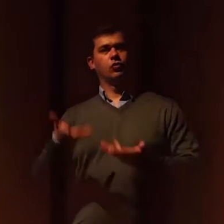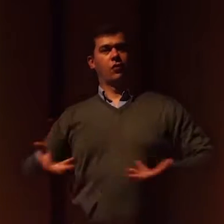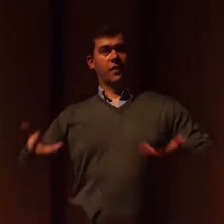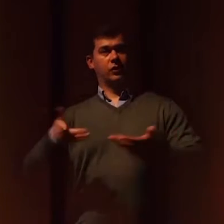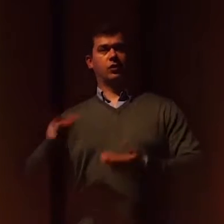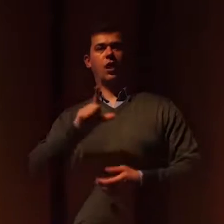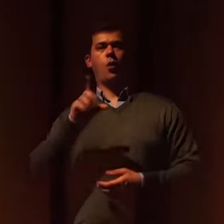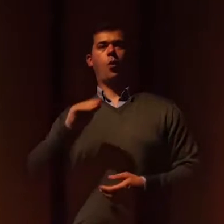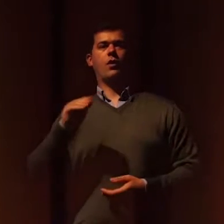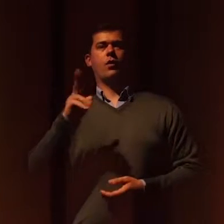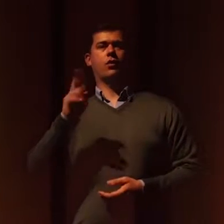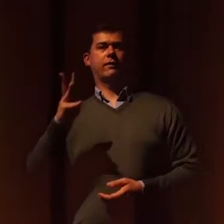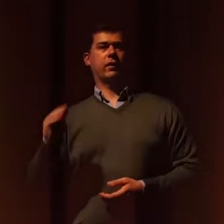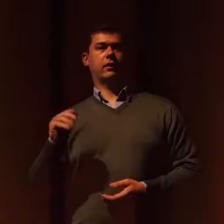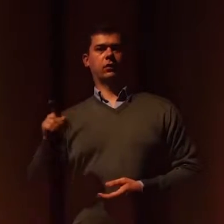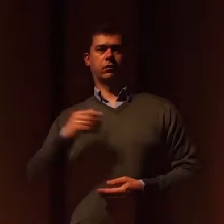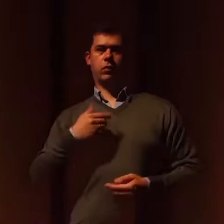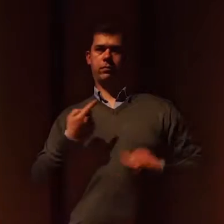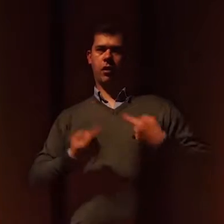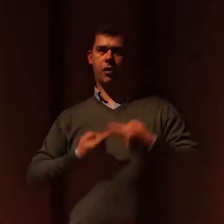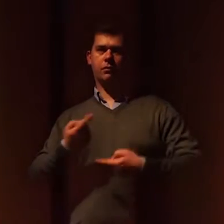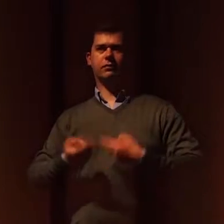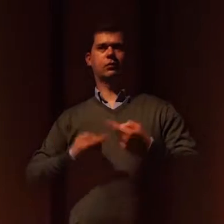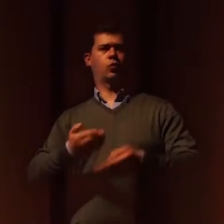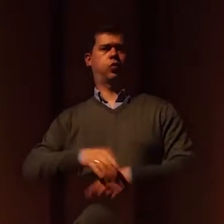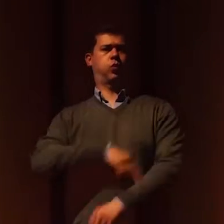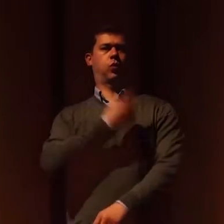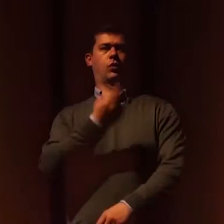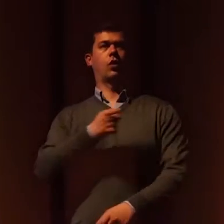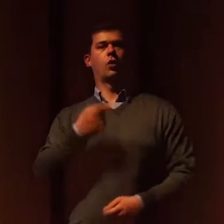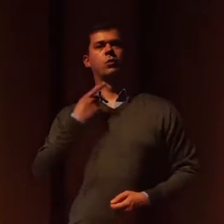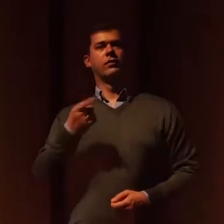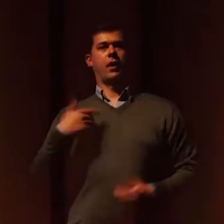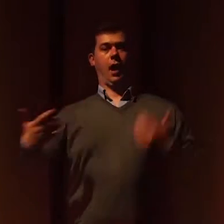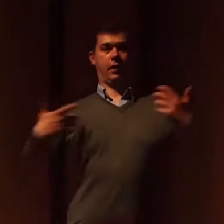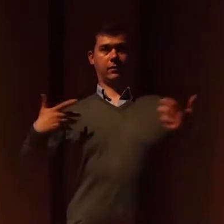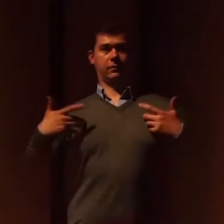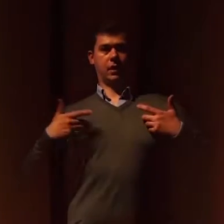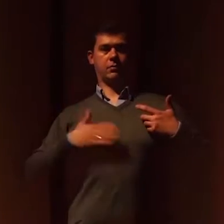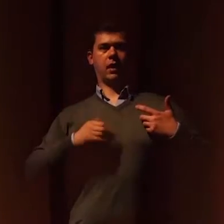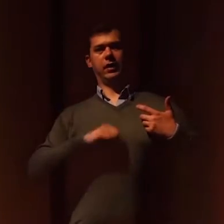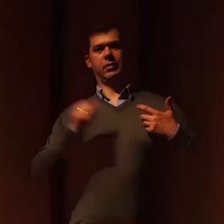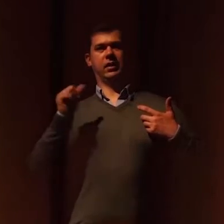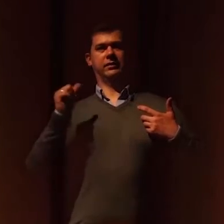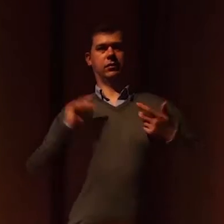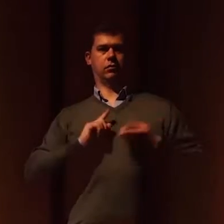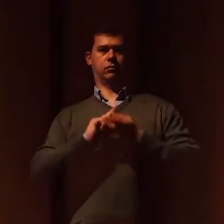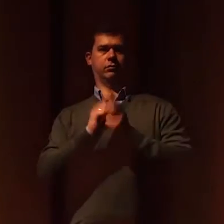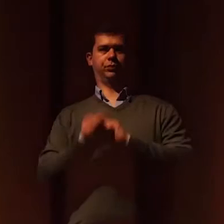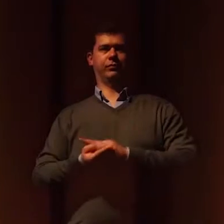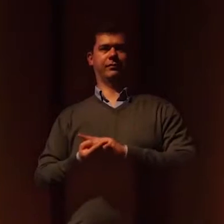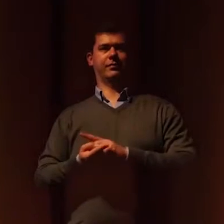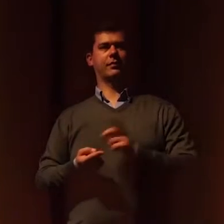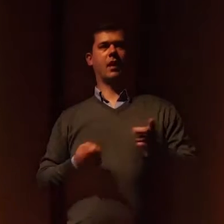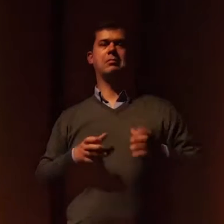łemków to była cała cały proces w którym wskazywano że on został jakby jako artysta będący reprezentantem